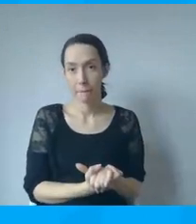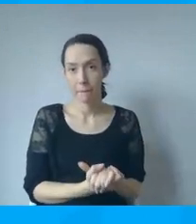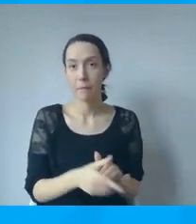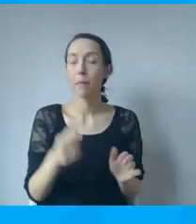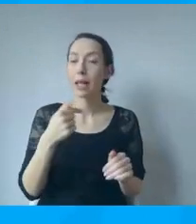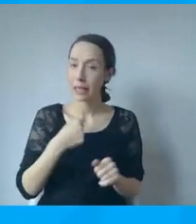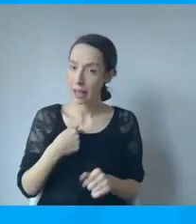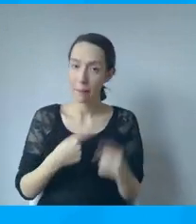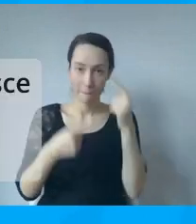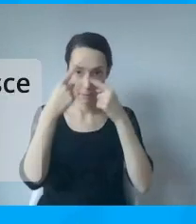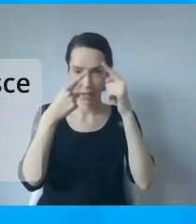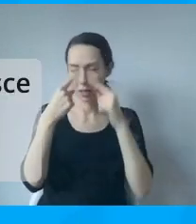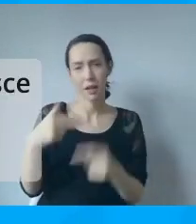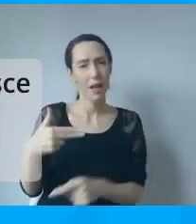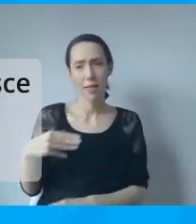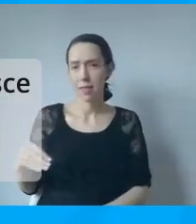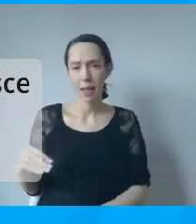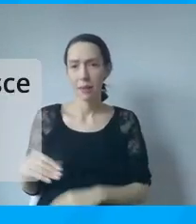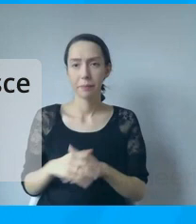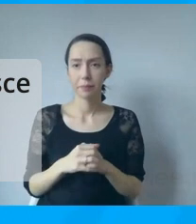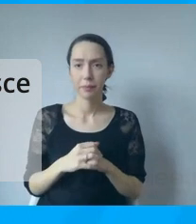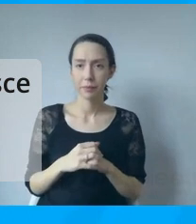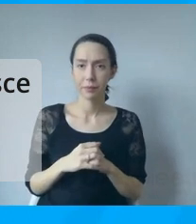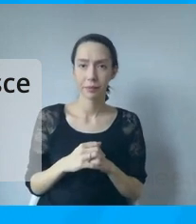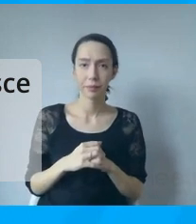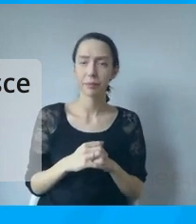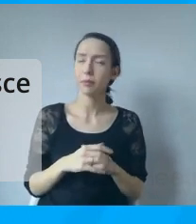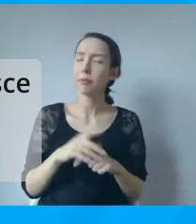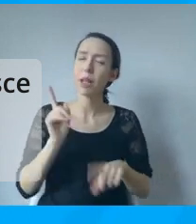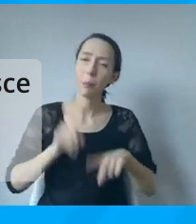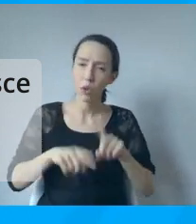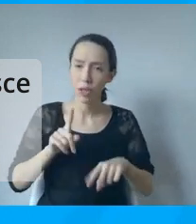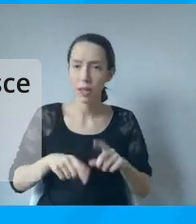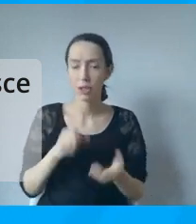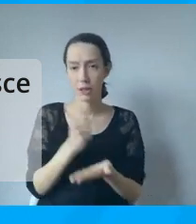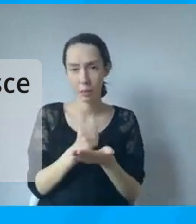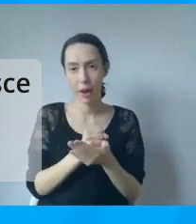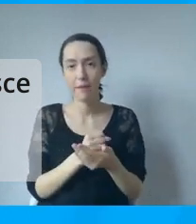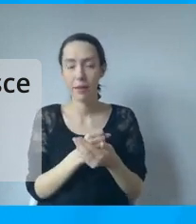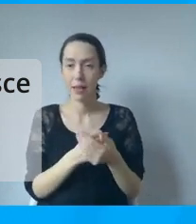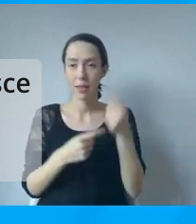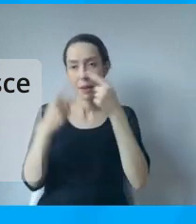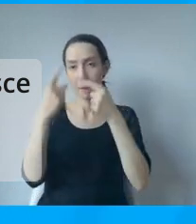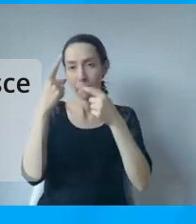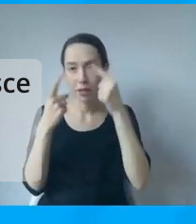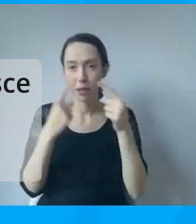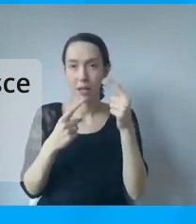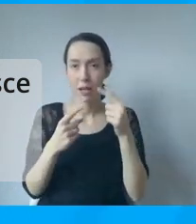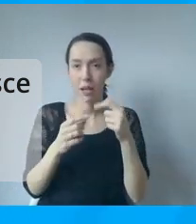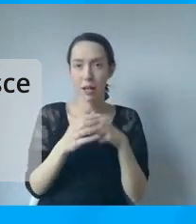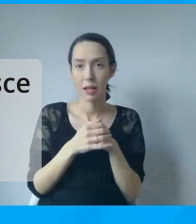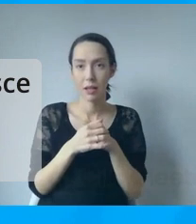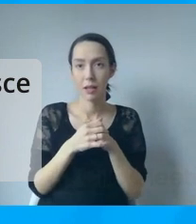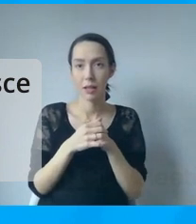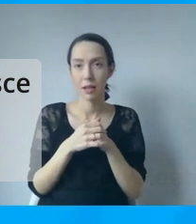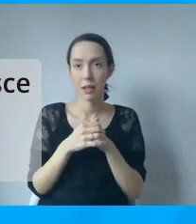nie. Moim zdaniem faktycznie poglądy polityczne, na poglądy polityczne jest miejsce na tych